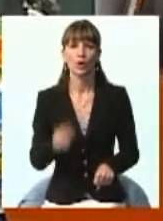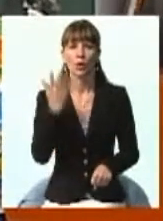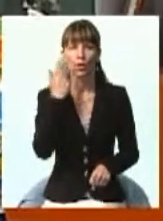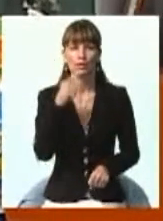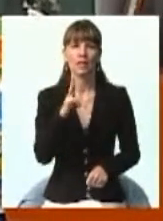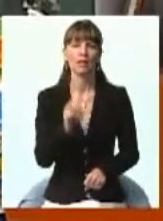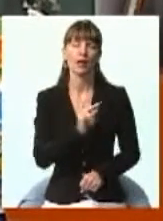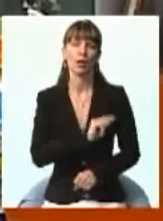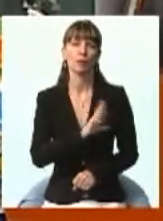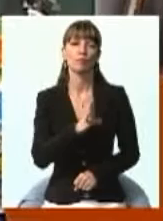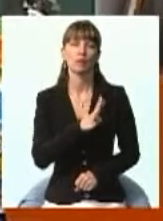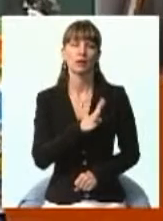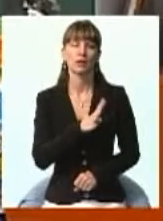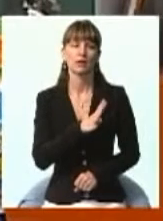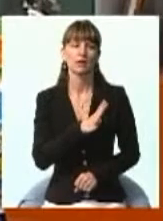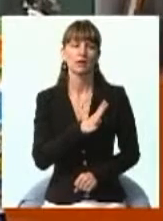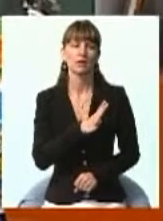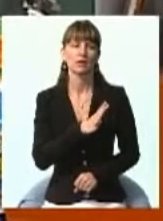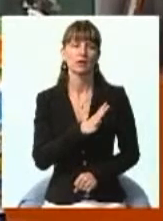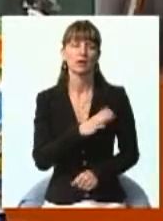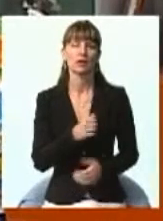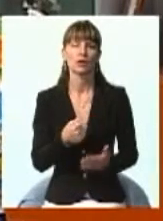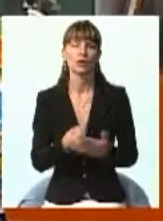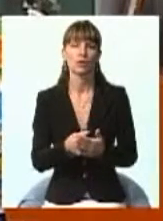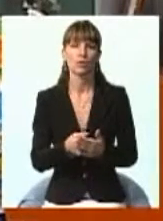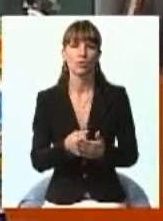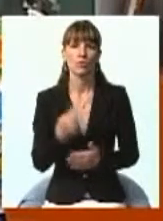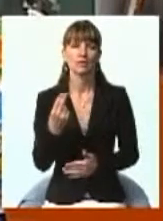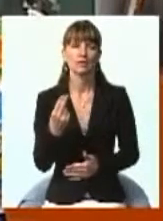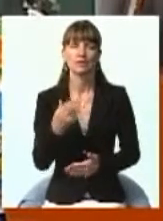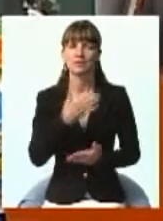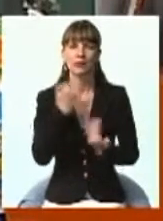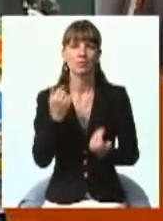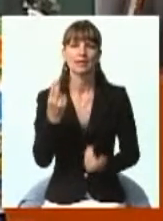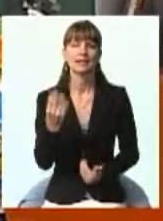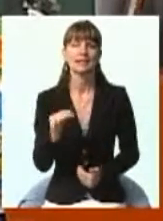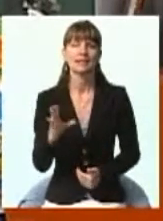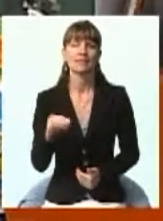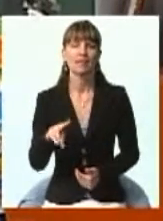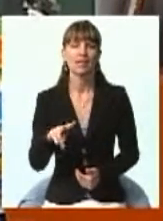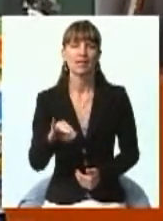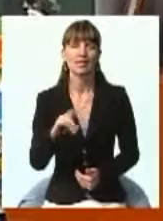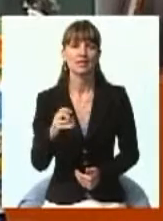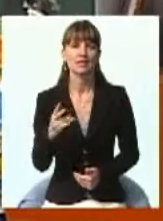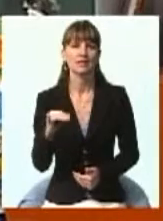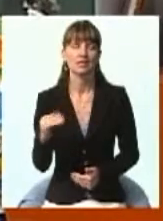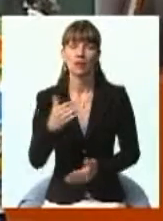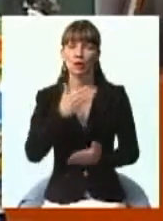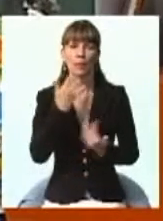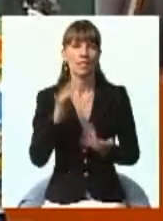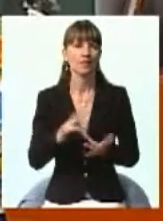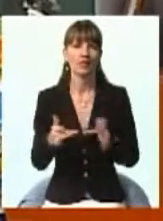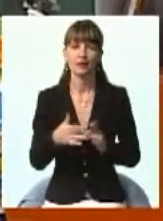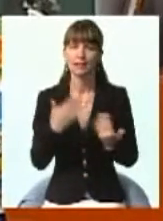ти на роботі, бути далеко від цивілізації, там, де немає інтернету, там, де немає води навіть.